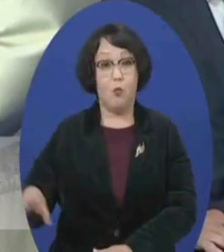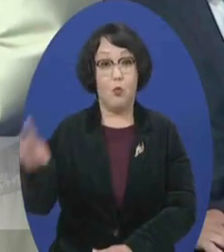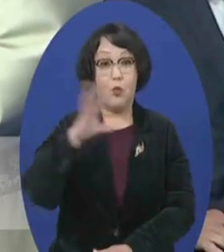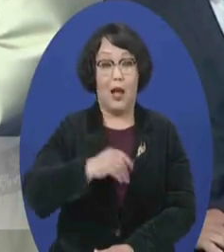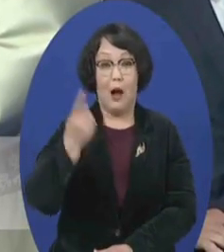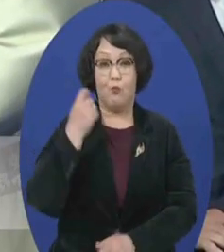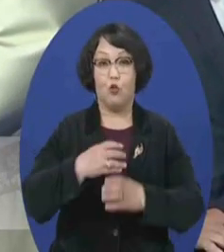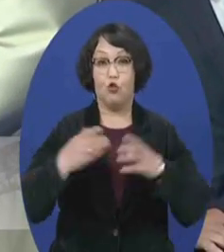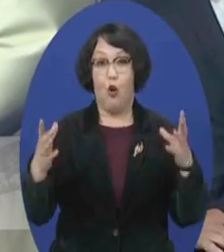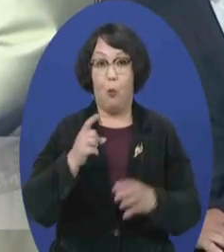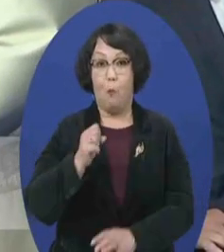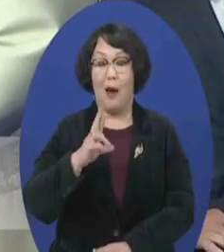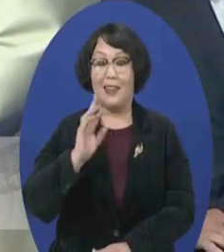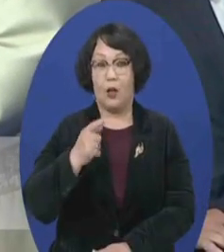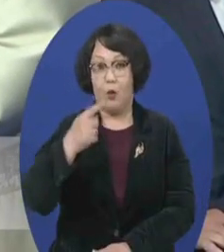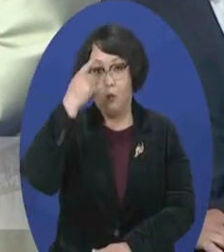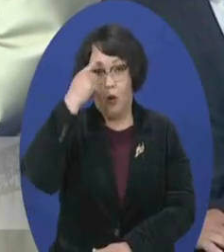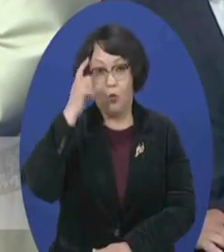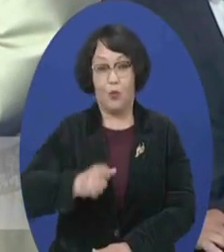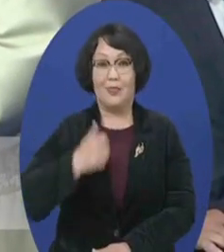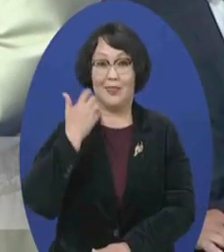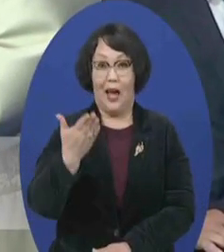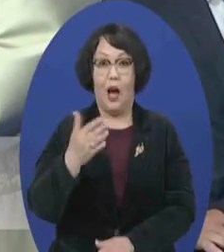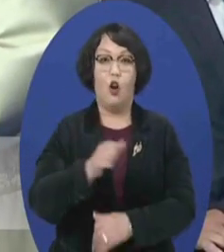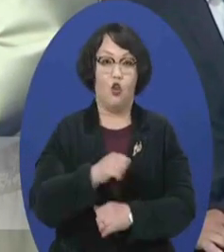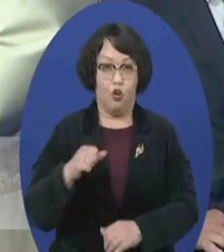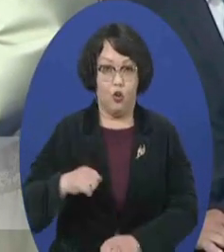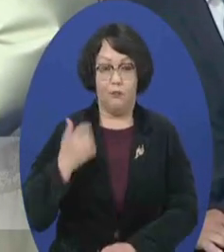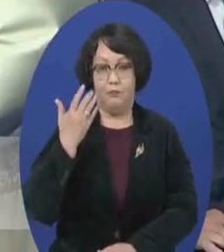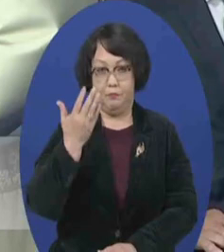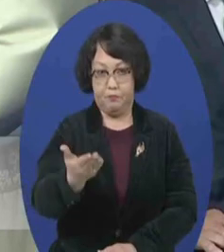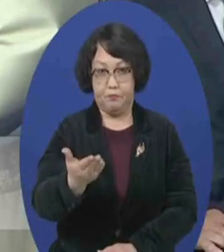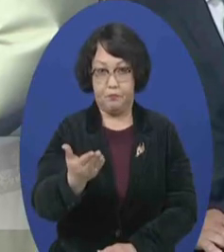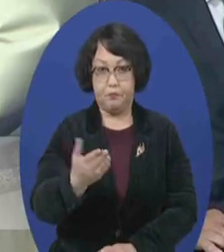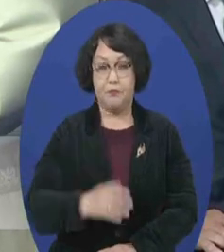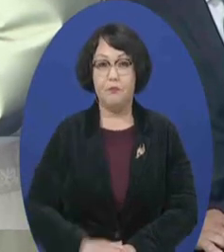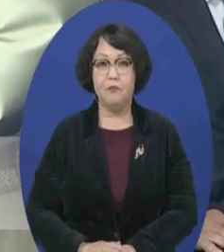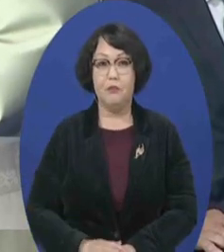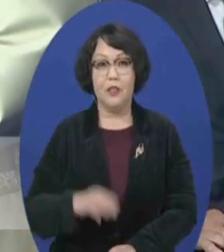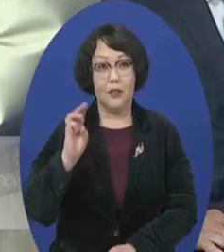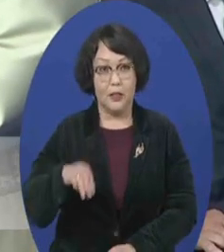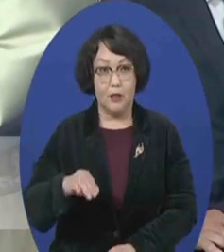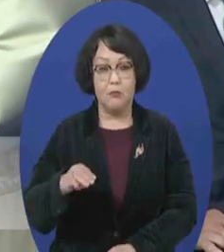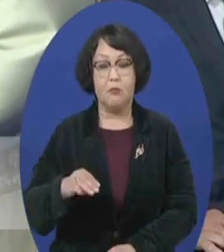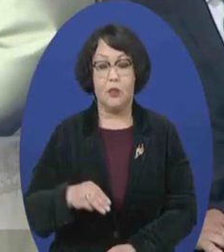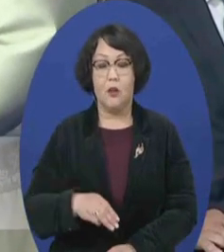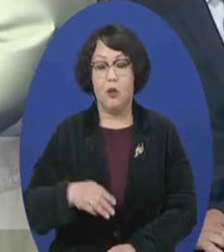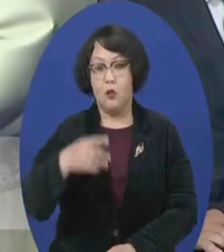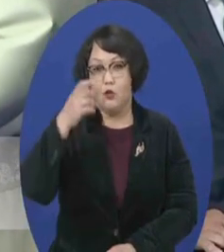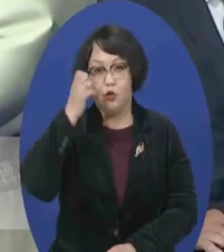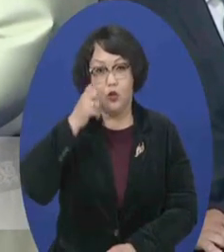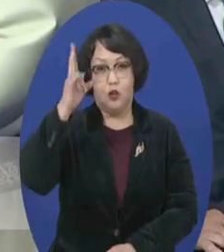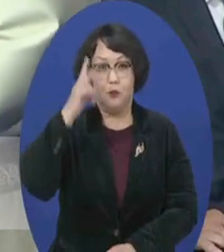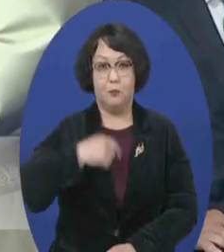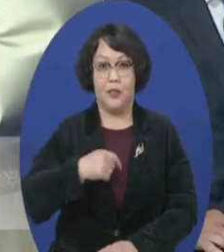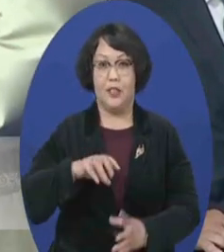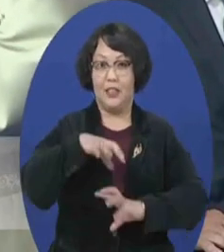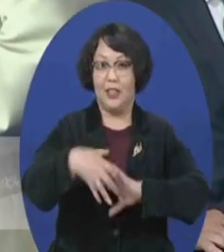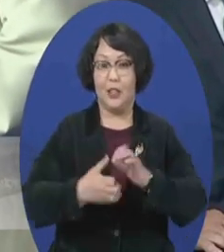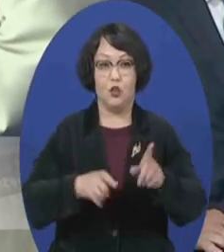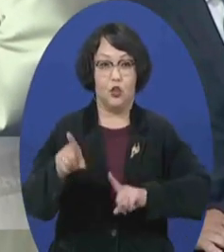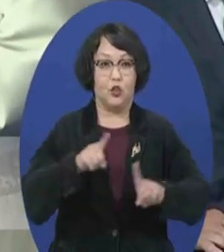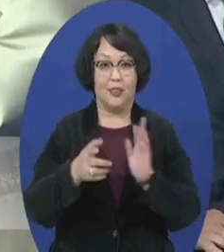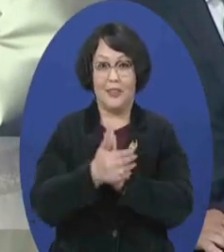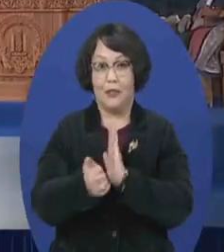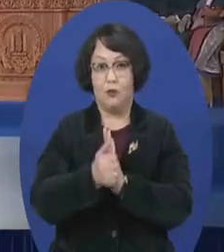том баялаг бол монгол хүн та өөрөө юм аа. Учир иймэд төрийн тэргүй миний бие дэлхийд өрсөлдөх